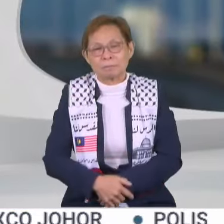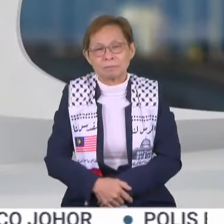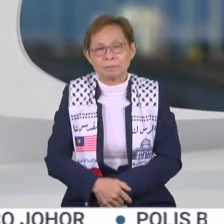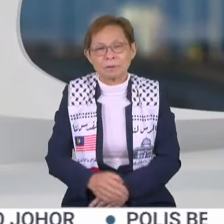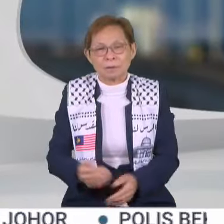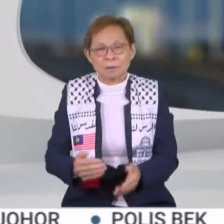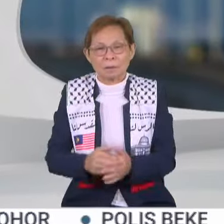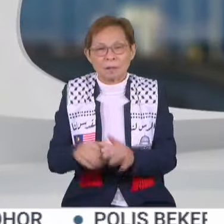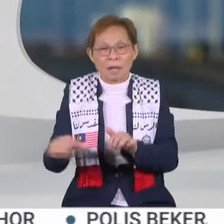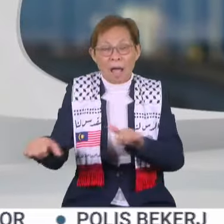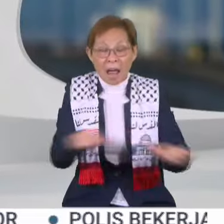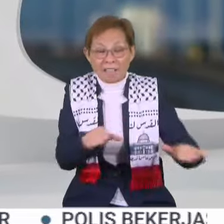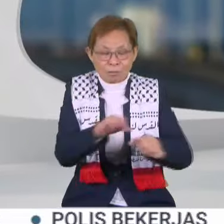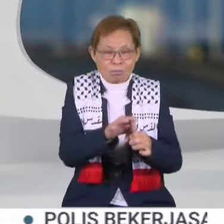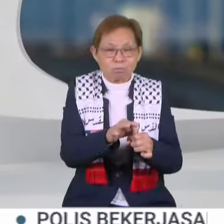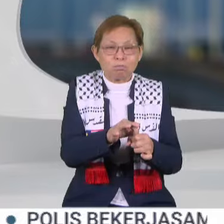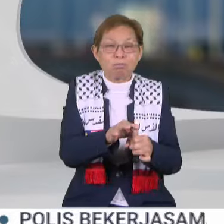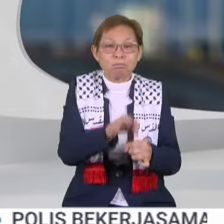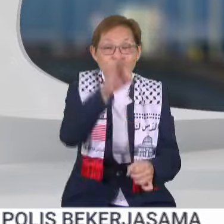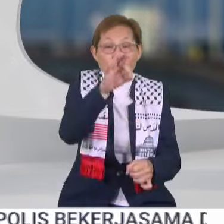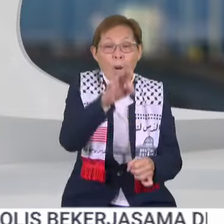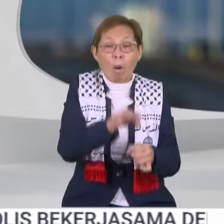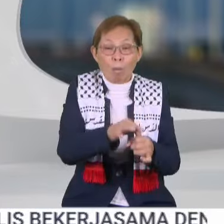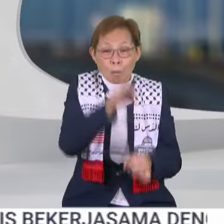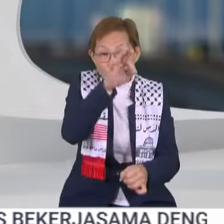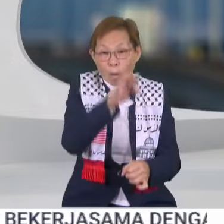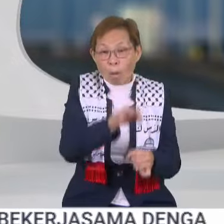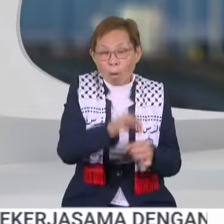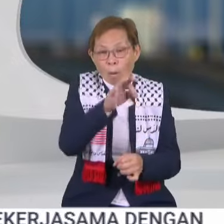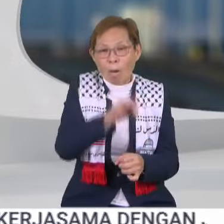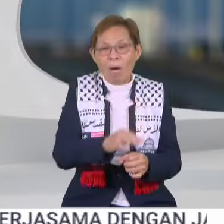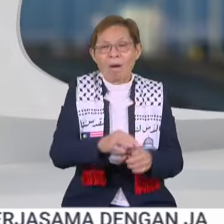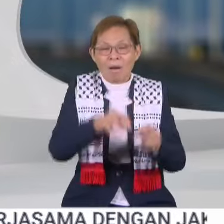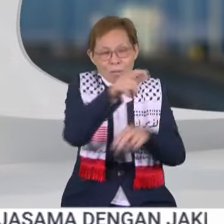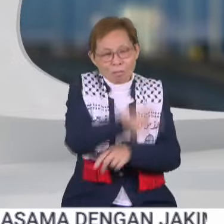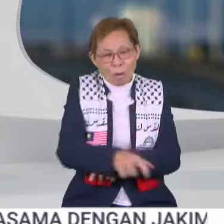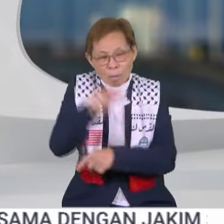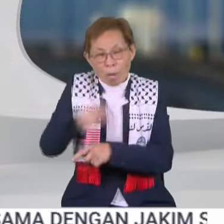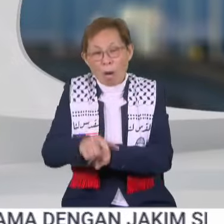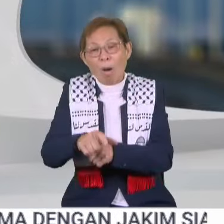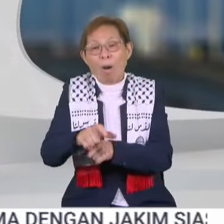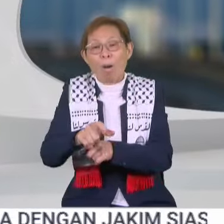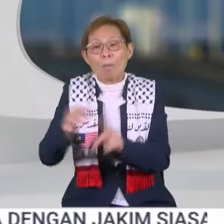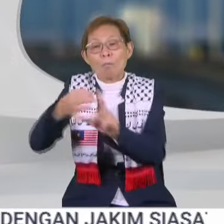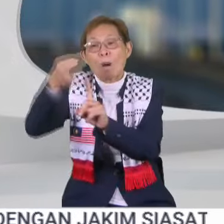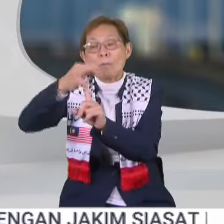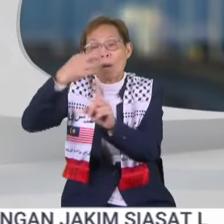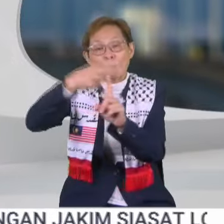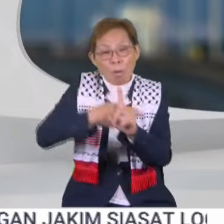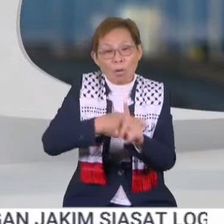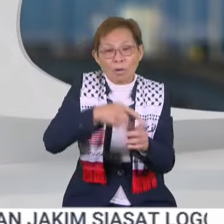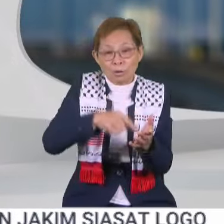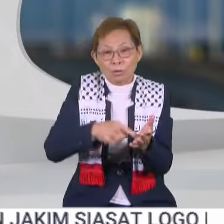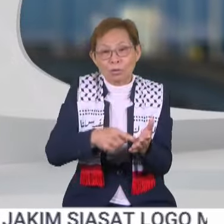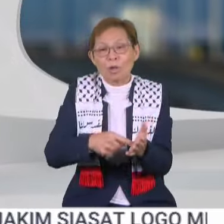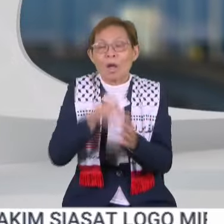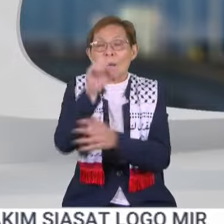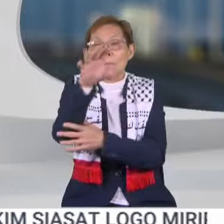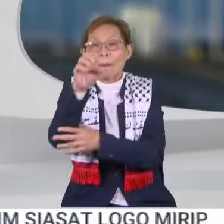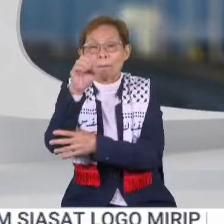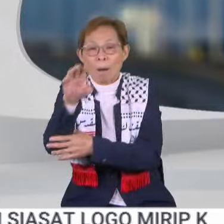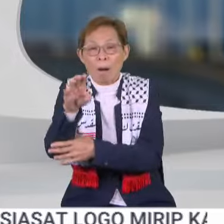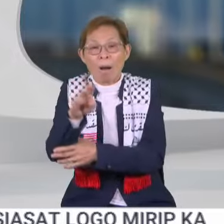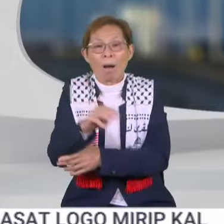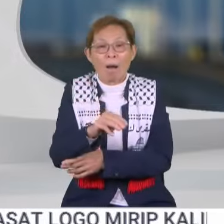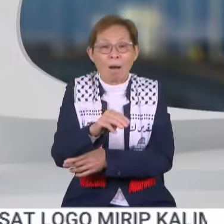Terap aktiviti rohani kepada usahawan muda anak jati Pulau Pinang di bulan Ramadan. Itu konsep yang dibawa dalam Karnival Mahabaik